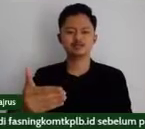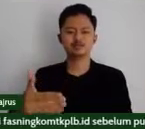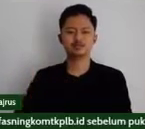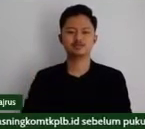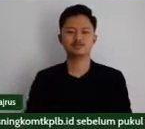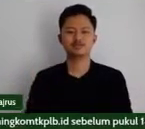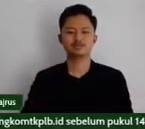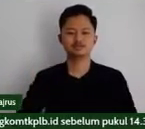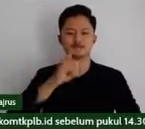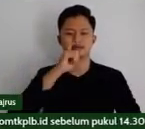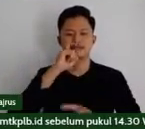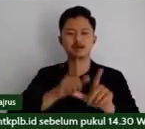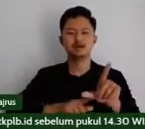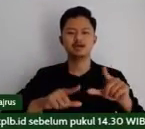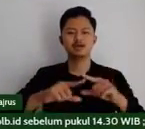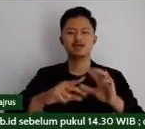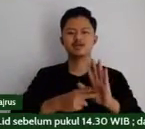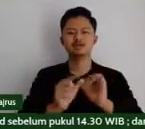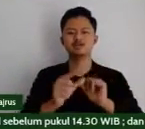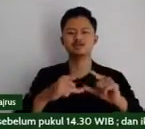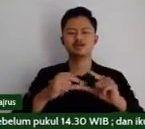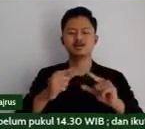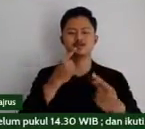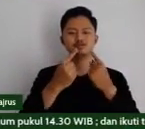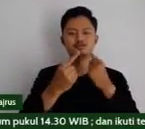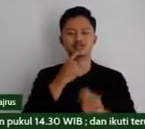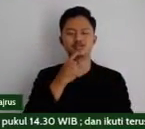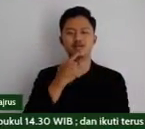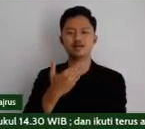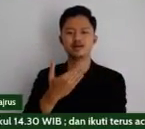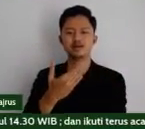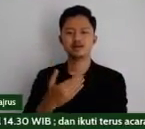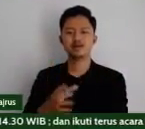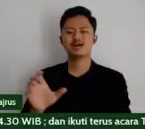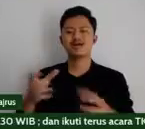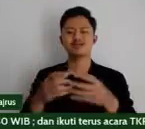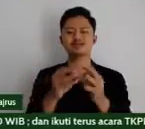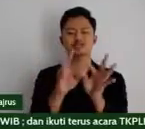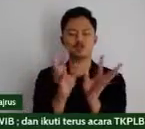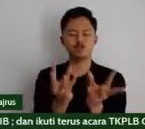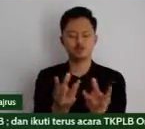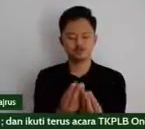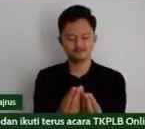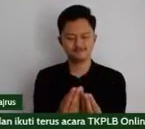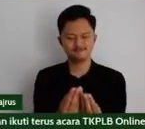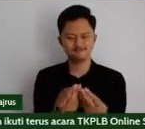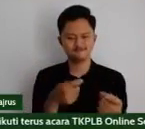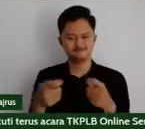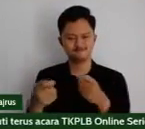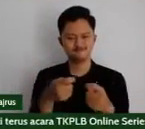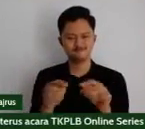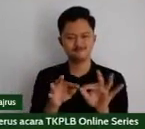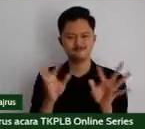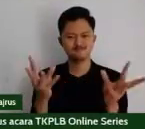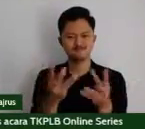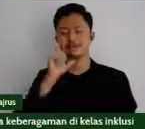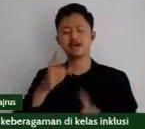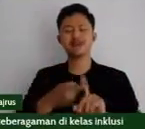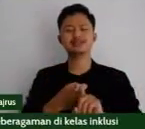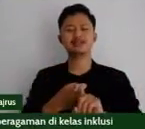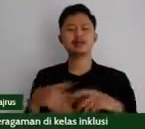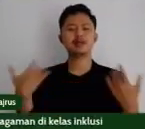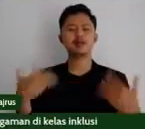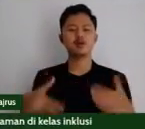Yanuar ya untuk pembahasan tentang pengelolaan kelas inklusi supaya nyambung, nanti baru kita ke tanya